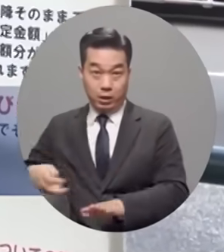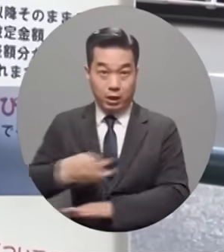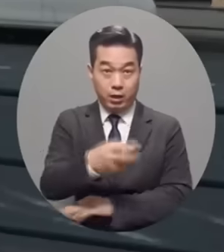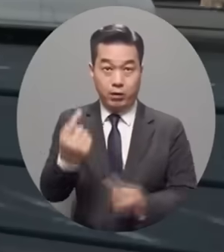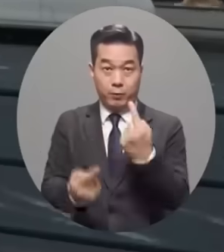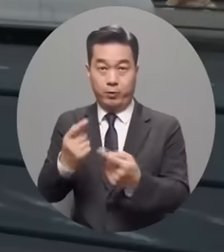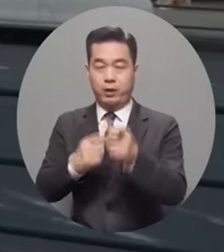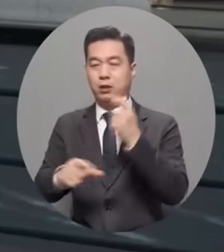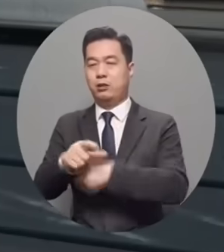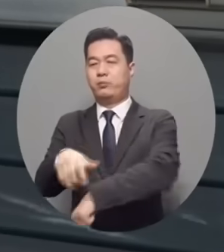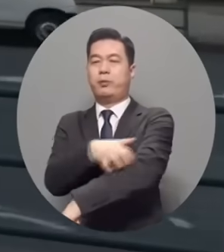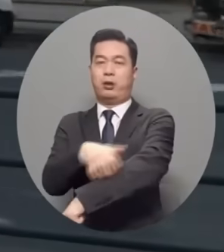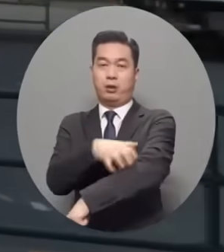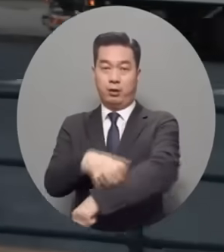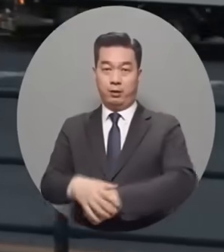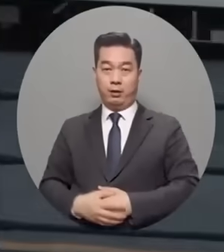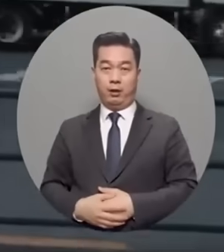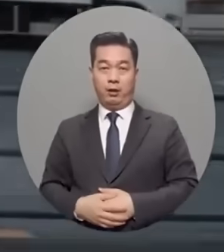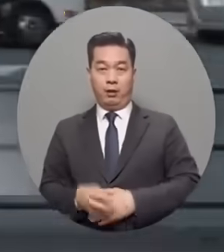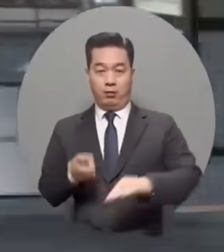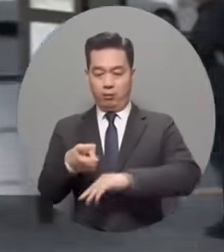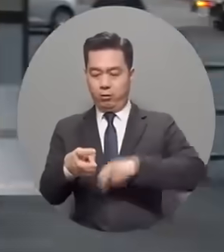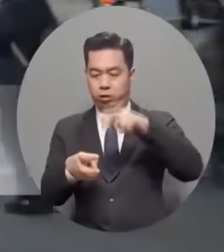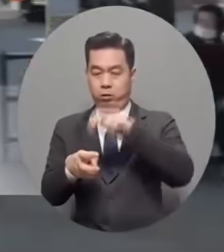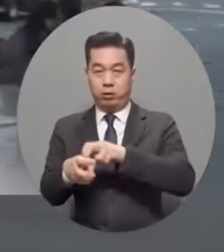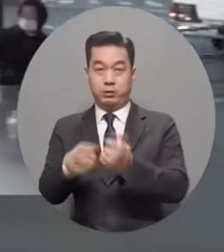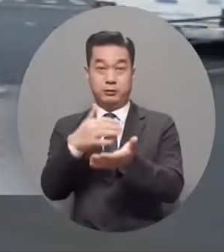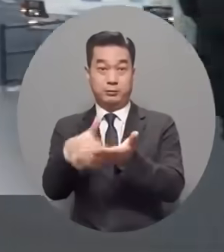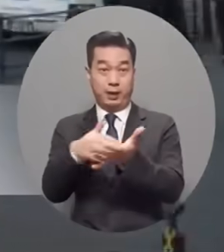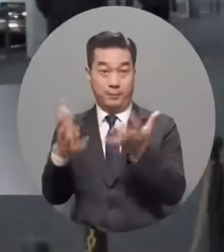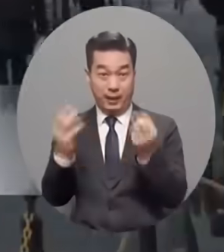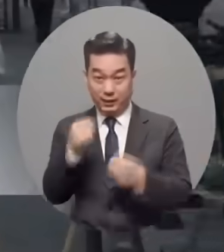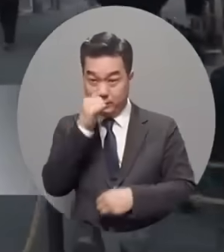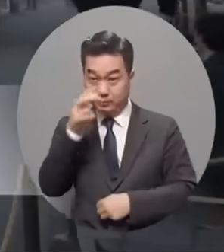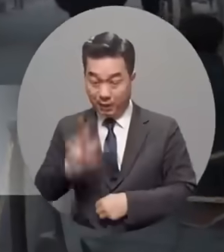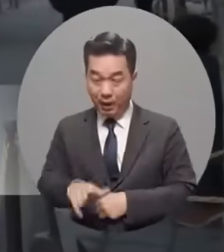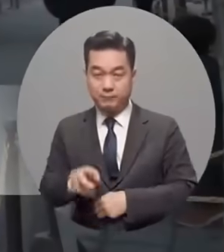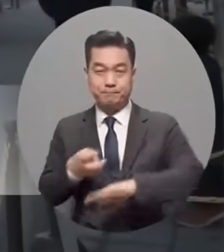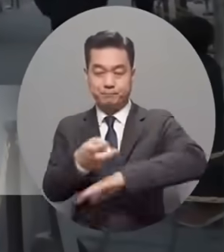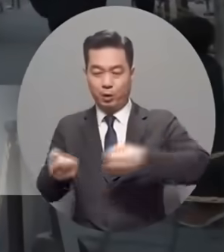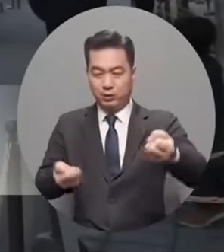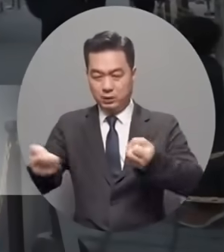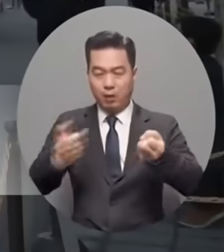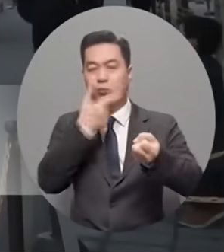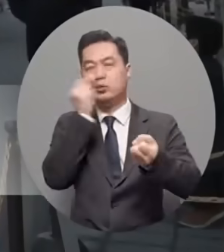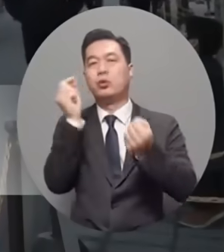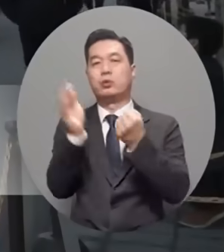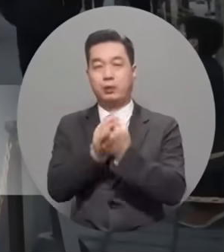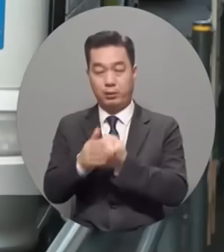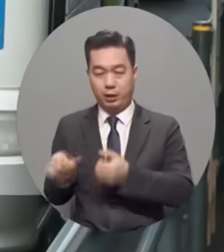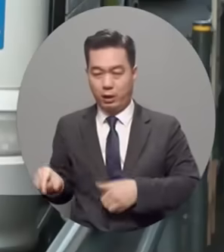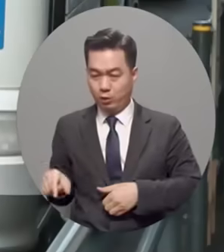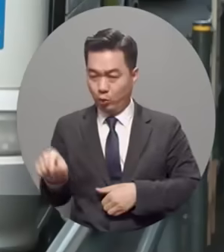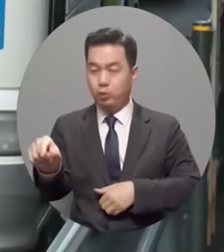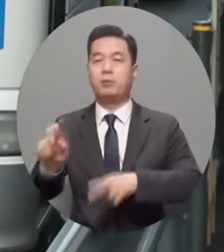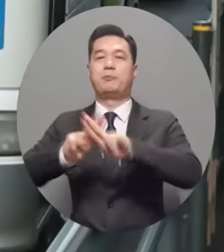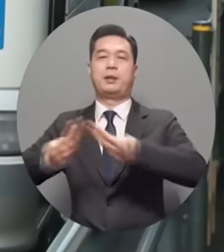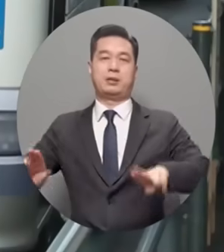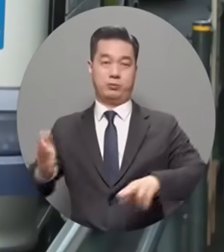버스 승객이 적지 않은 노선이지만 버스 승객이 적지 않은 노선이지만 버스 기사가 부족해 결국 노선을 폐지하게